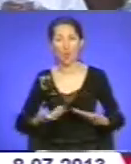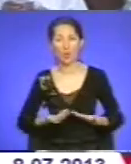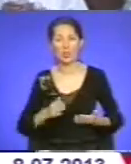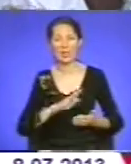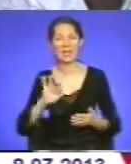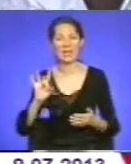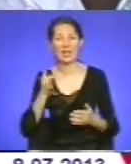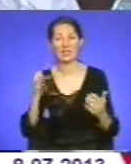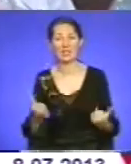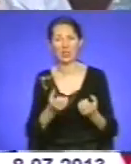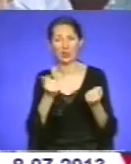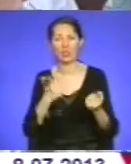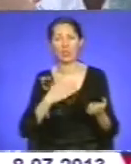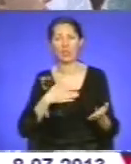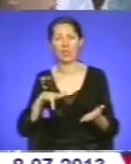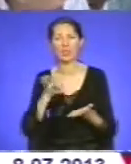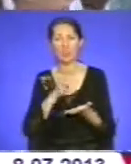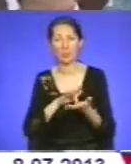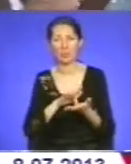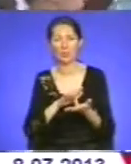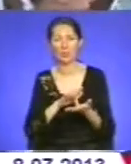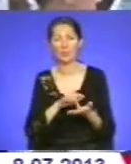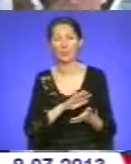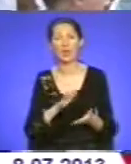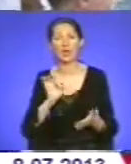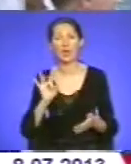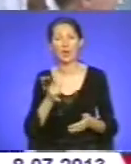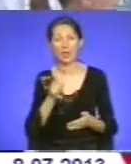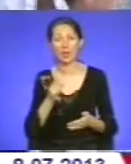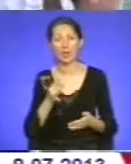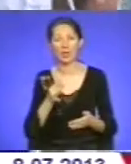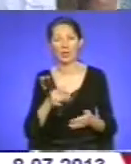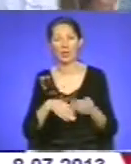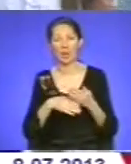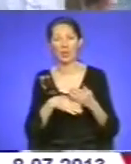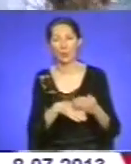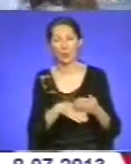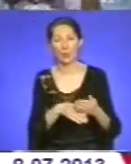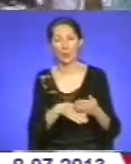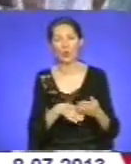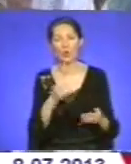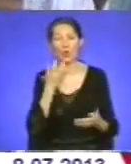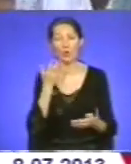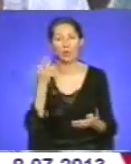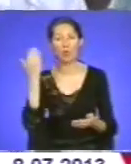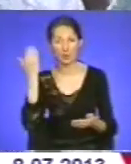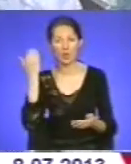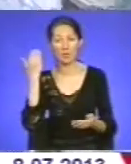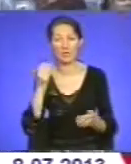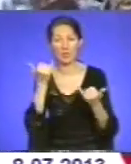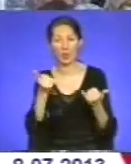раз рятувала наше місце і не раз приходить на поміч і колись, і тепер